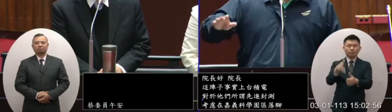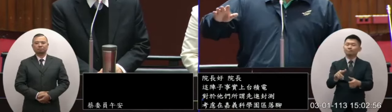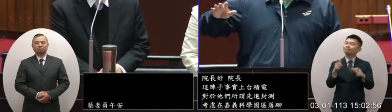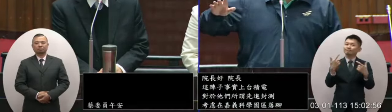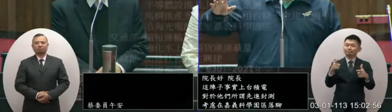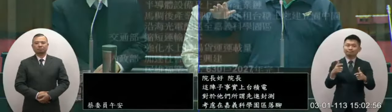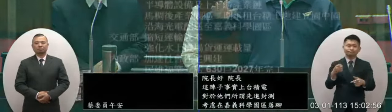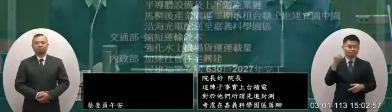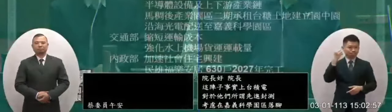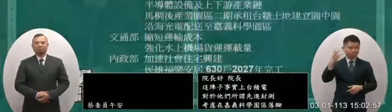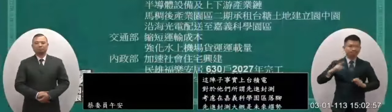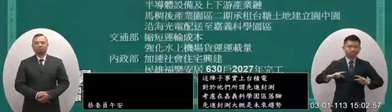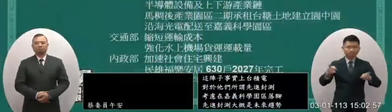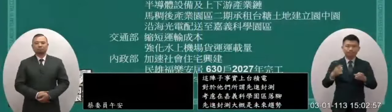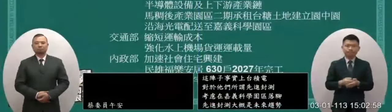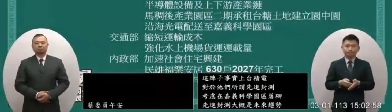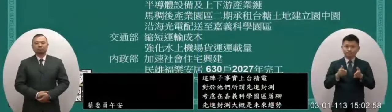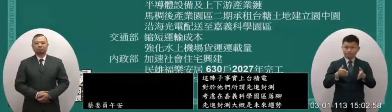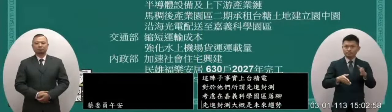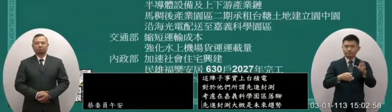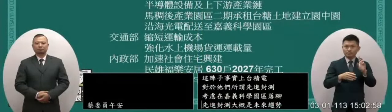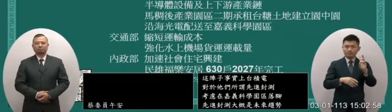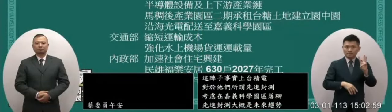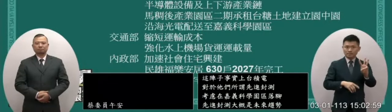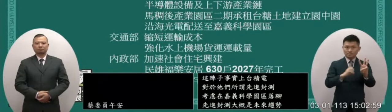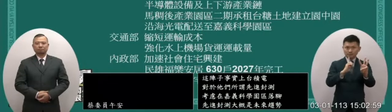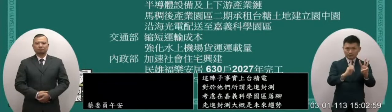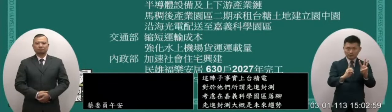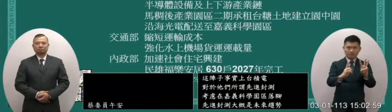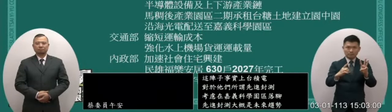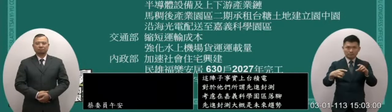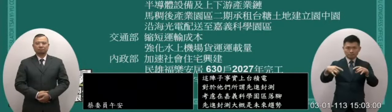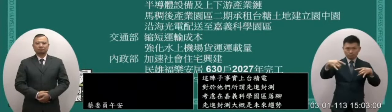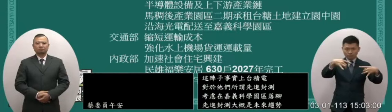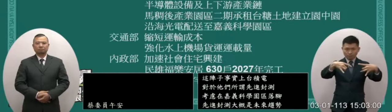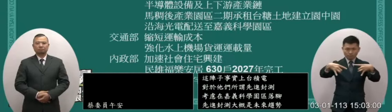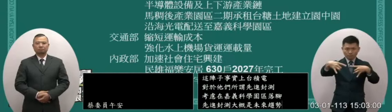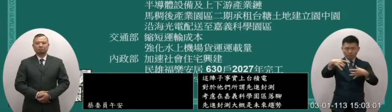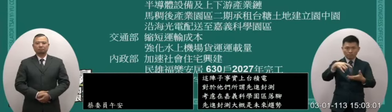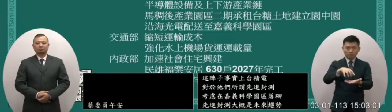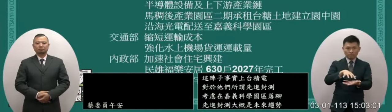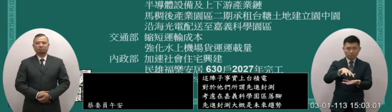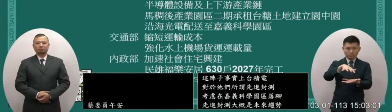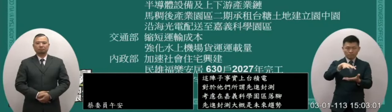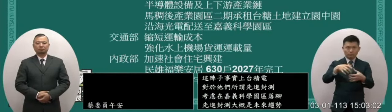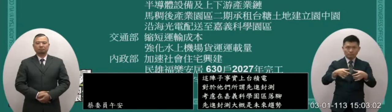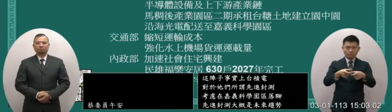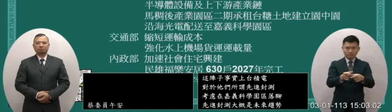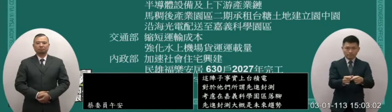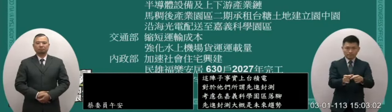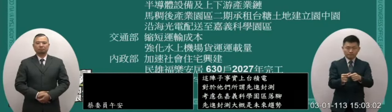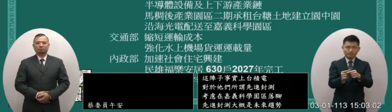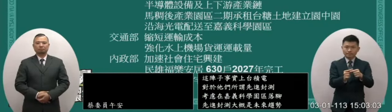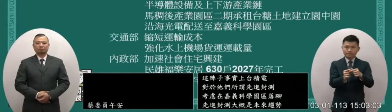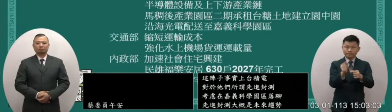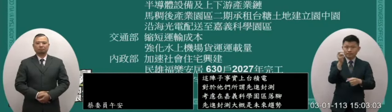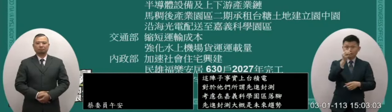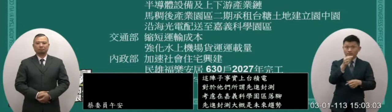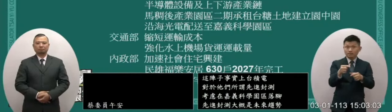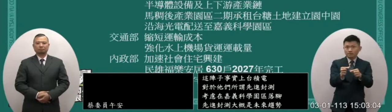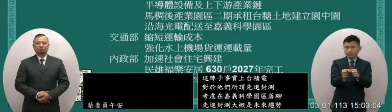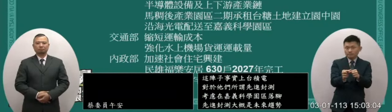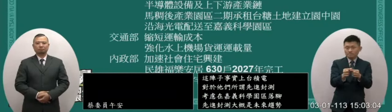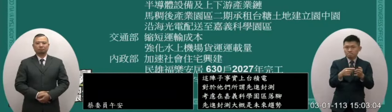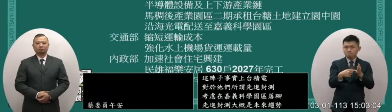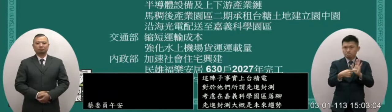他们未来是朝向 3D， 然后更多维的面向可以把他们的晶片可以有更高程度的一个发挥。